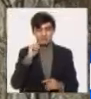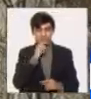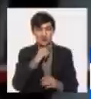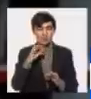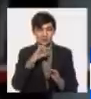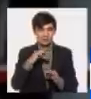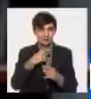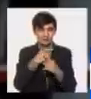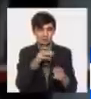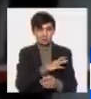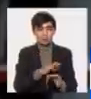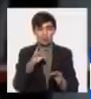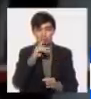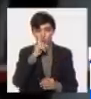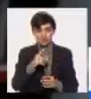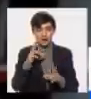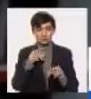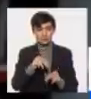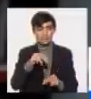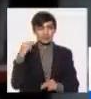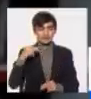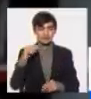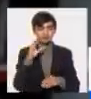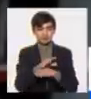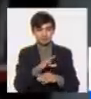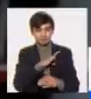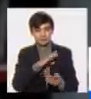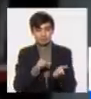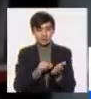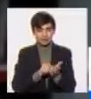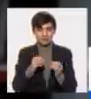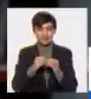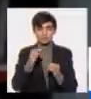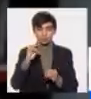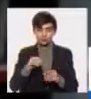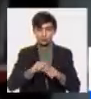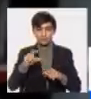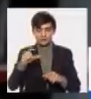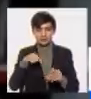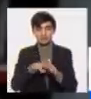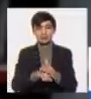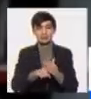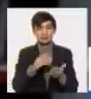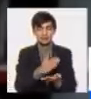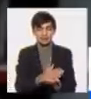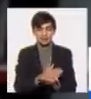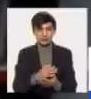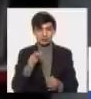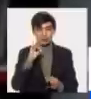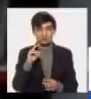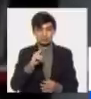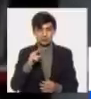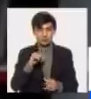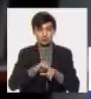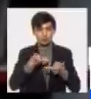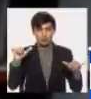выражении. Обещание президента увеличить пенсии на 10% означает, что это не